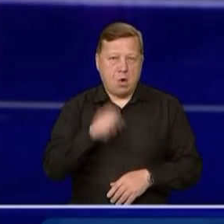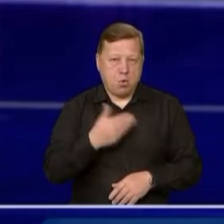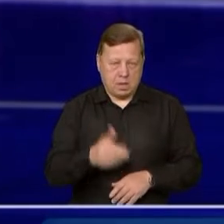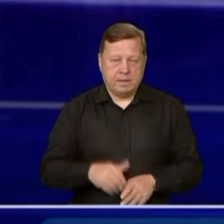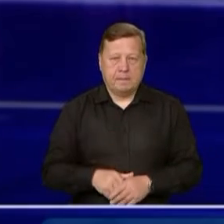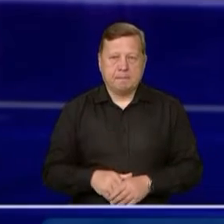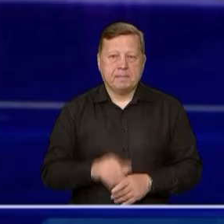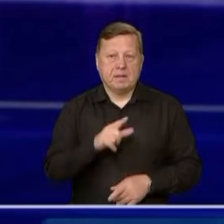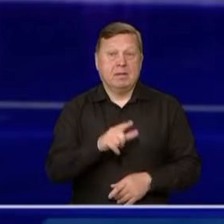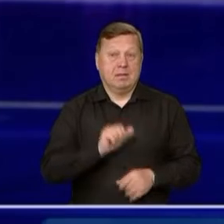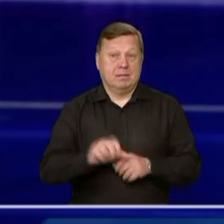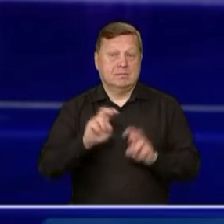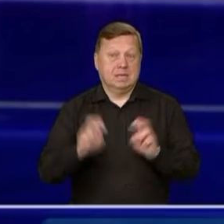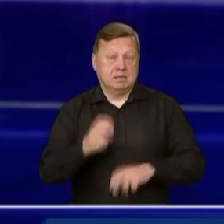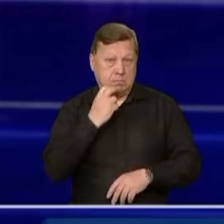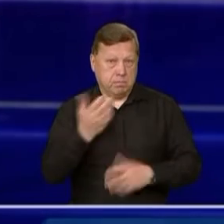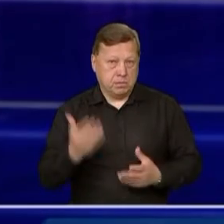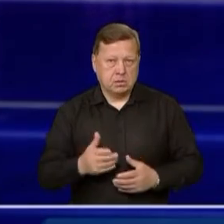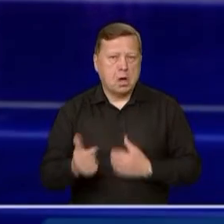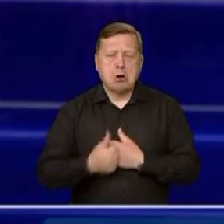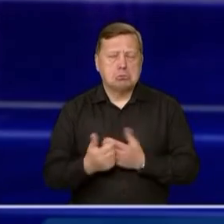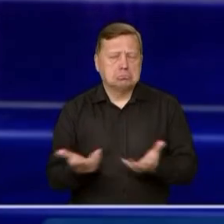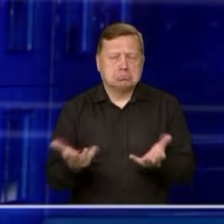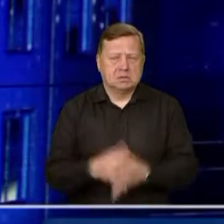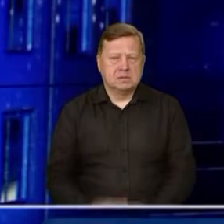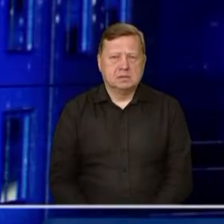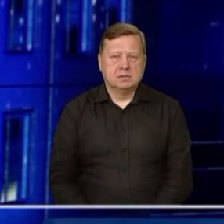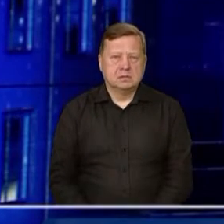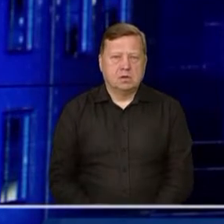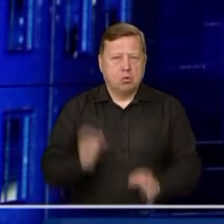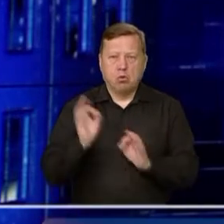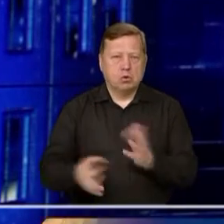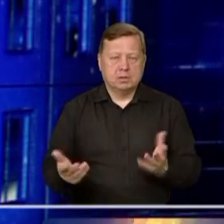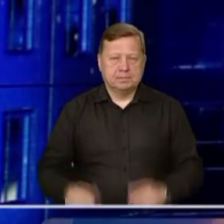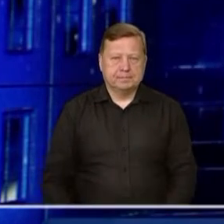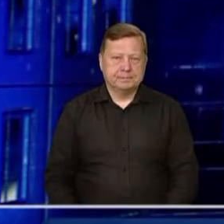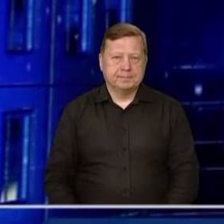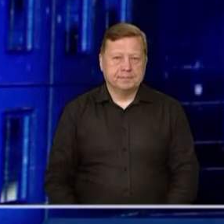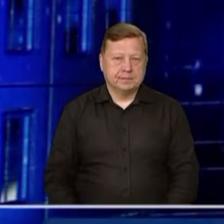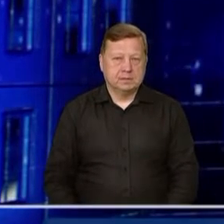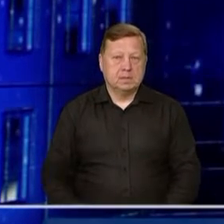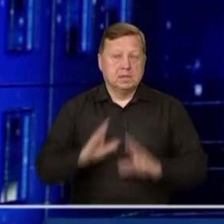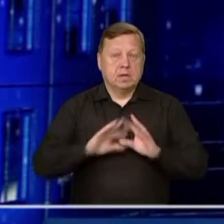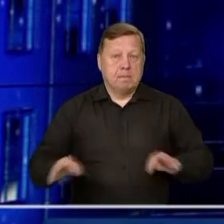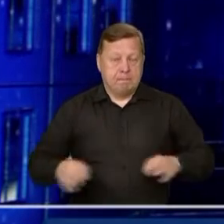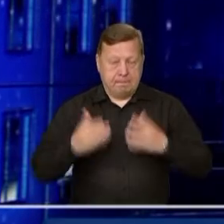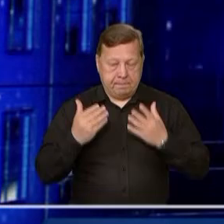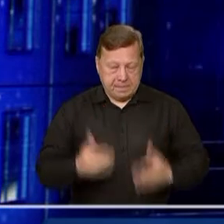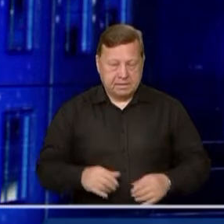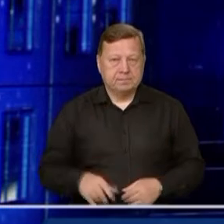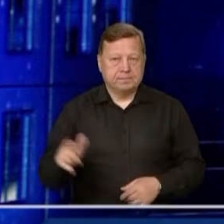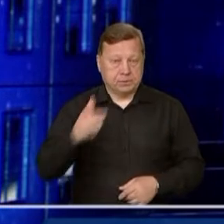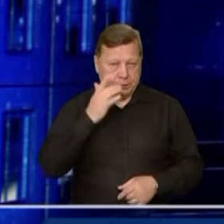wojnę w Ukrainie i związany z tym kryzys energetyczny. O co chodzi konkretnie? No, szanowni państwo, przede wszystkim Rosja przeprowadziła